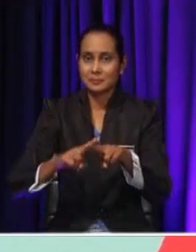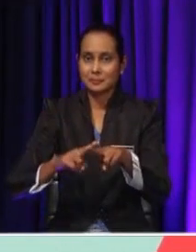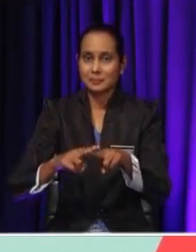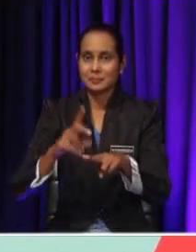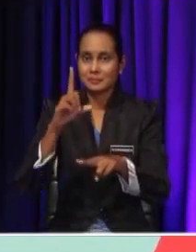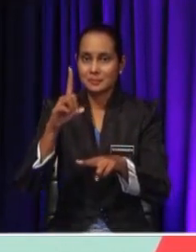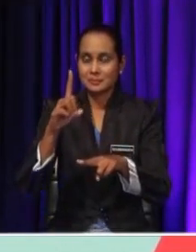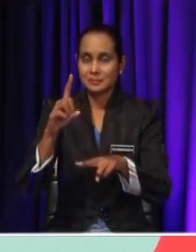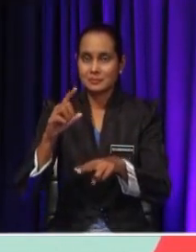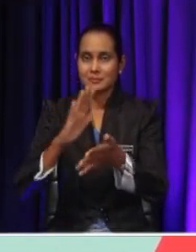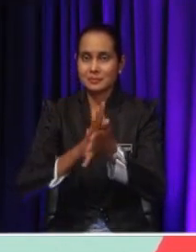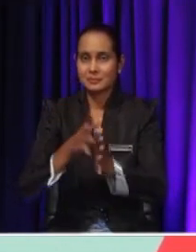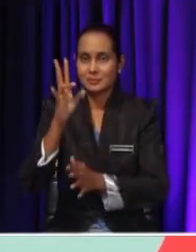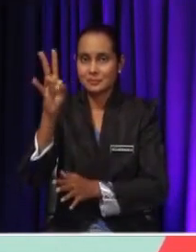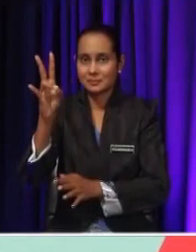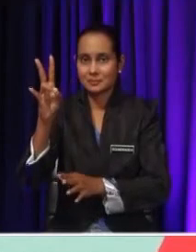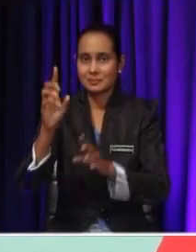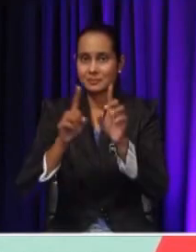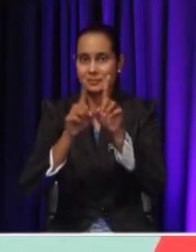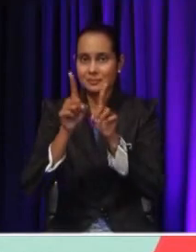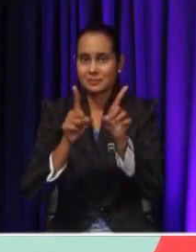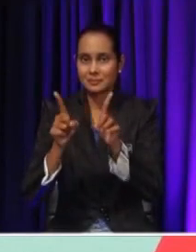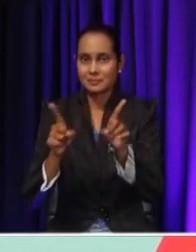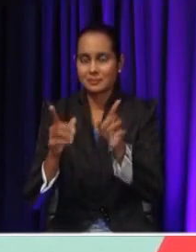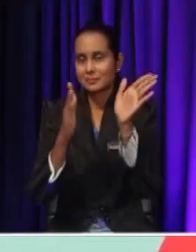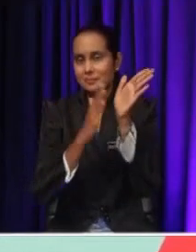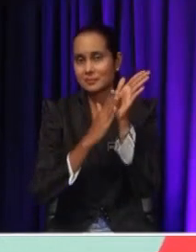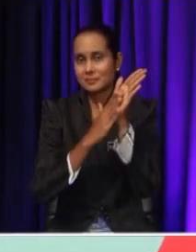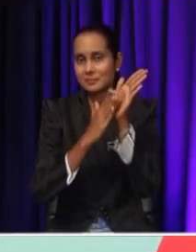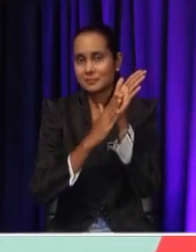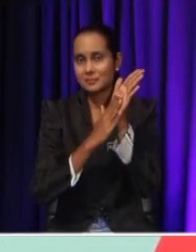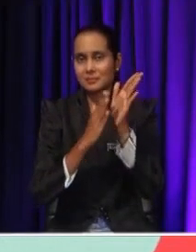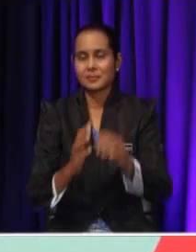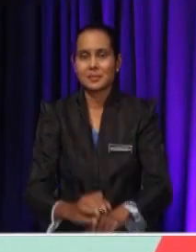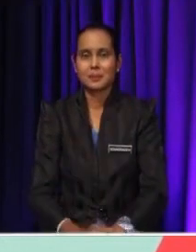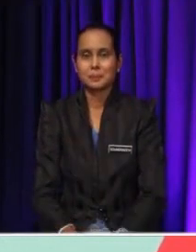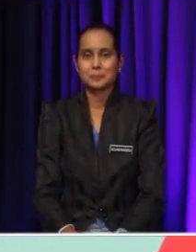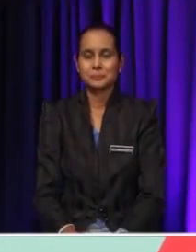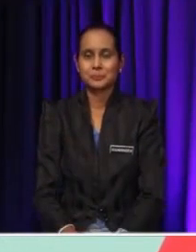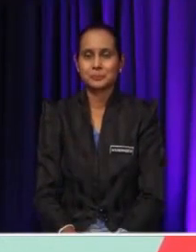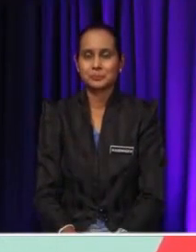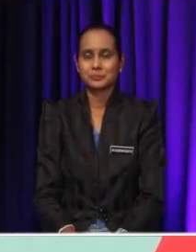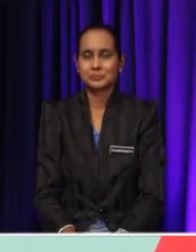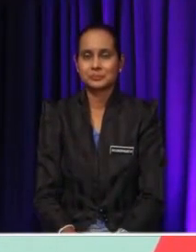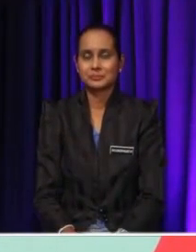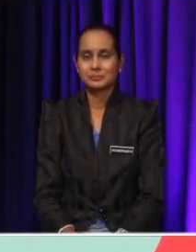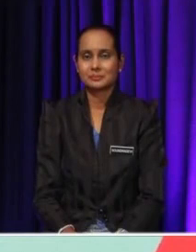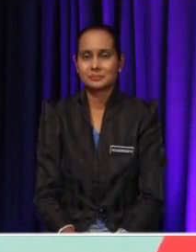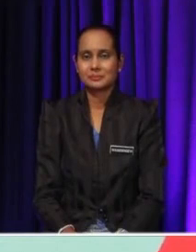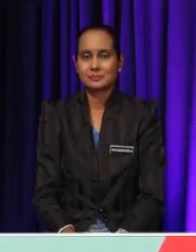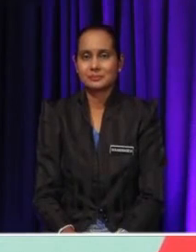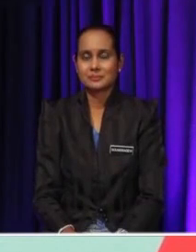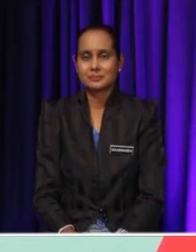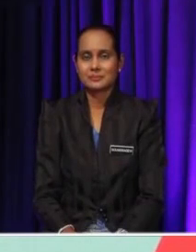wow lagi tekan Jadi siapa yang akan baca seterusnya nih siapa yang akan baca Haa